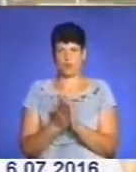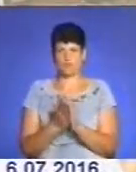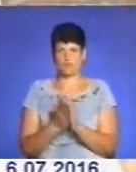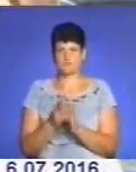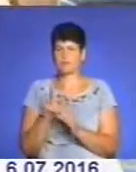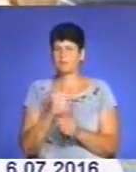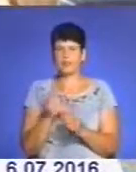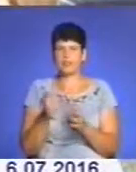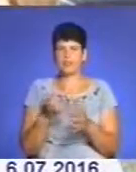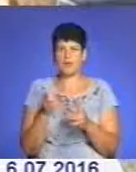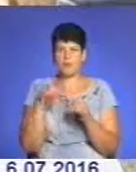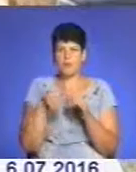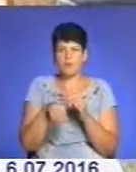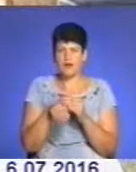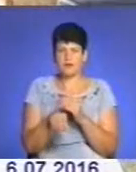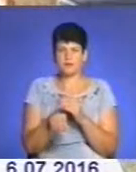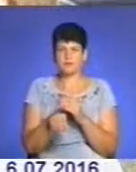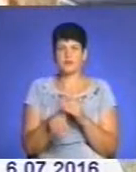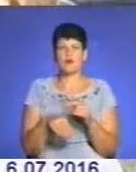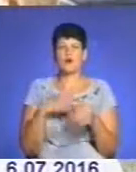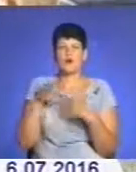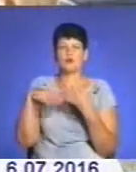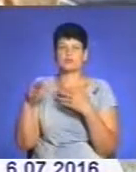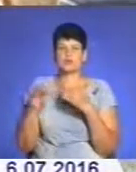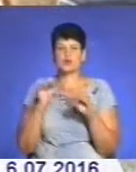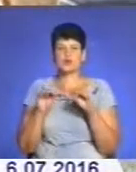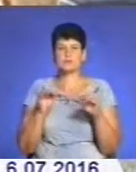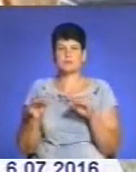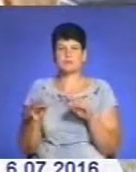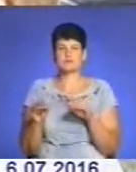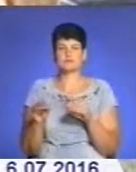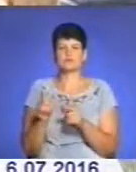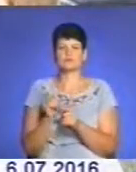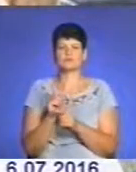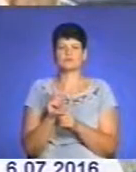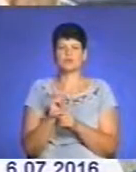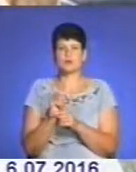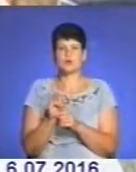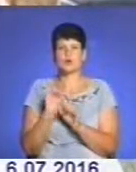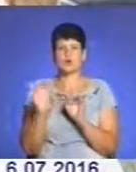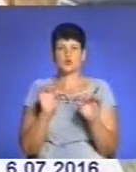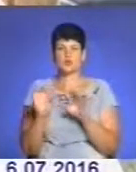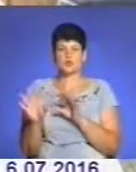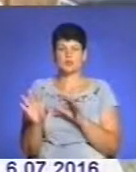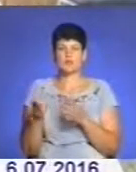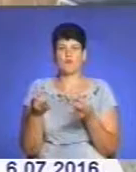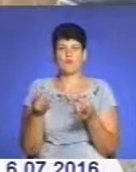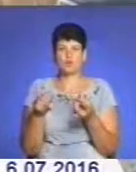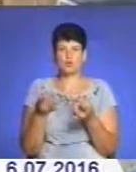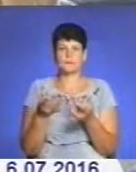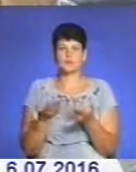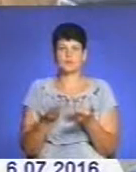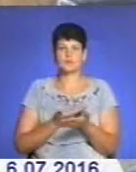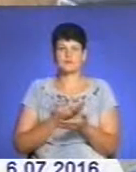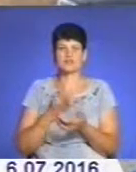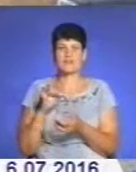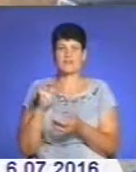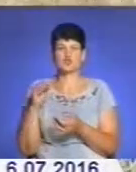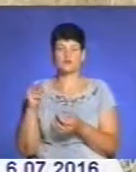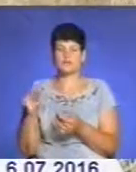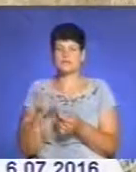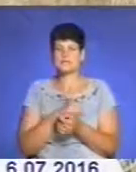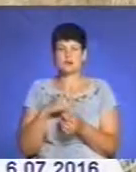не закопуємо, або ж воно хаотично розміщується. Рівномірний розподіл вологи, поживних речовин. В цьому, напевно, саме головний